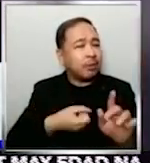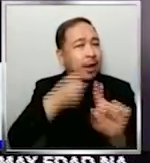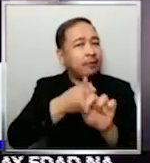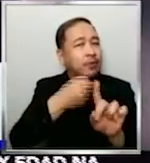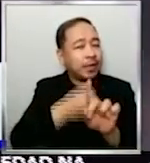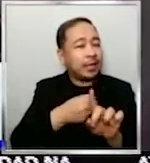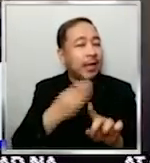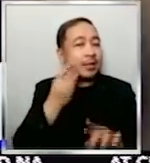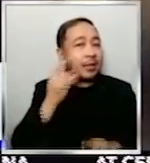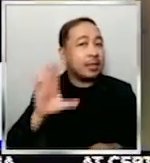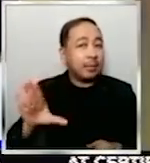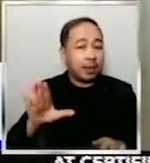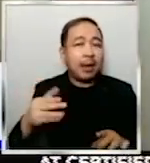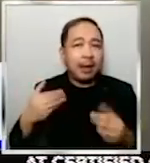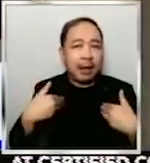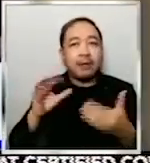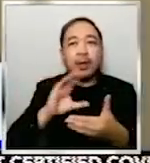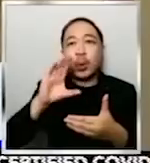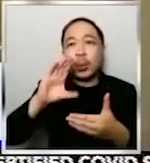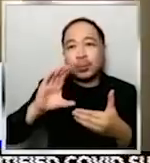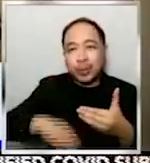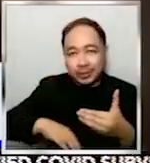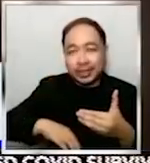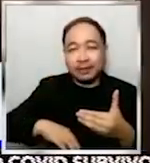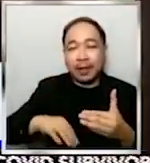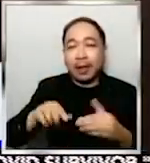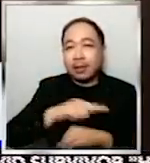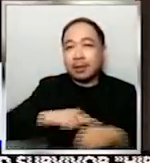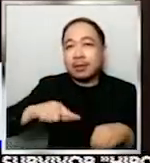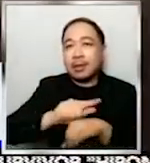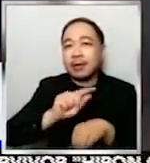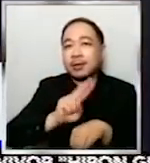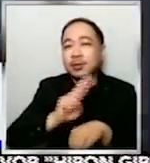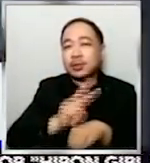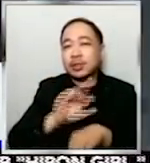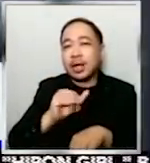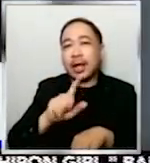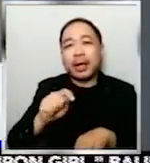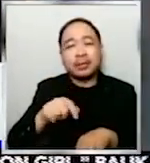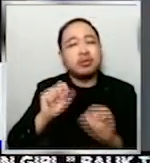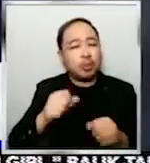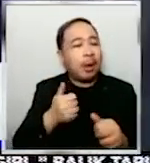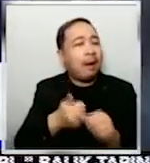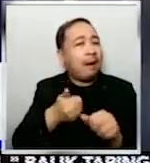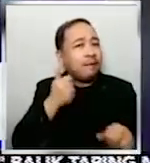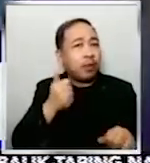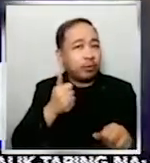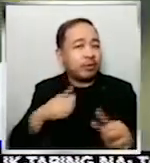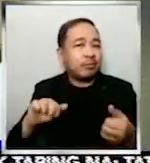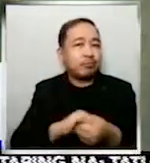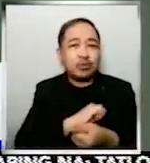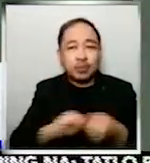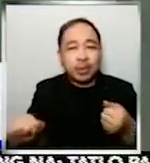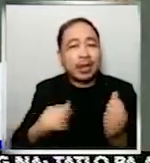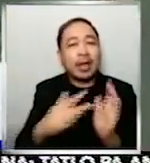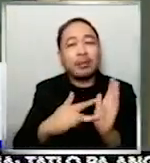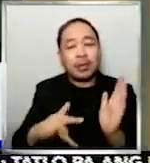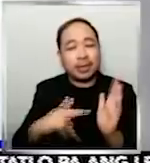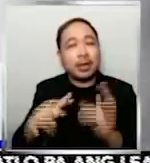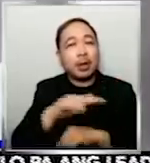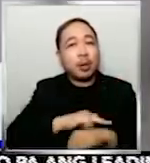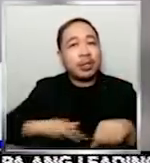ng Comprehensive Land Use Act para maiwasan ang pagkasira at pananamantala sa mga lupa sa puntong nanganganib na ang food security ng